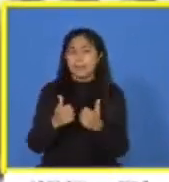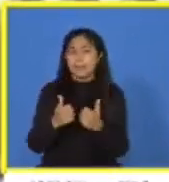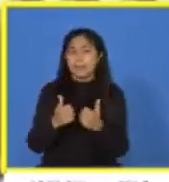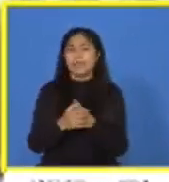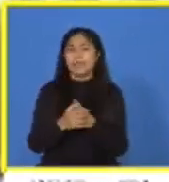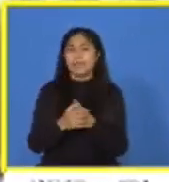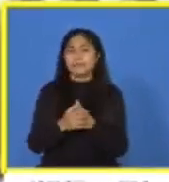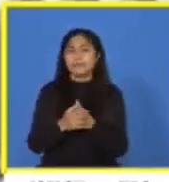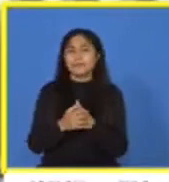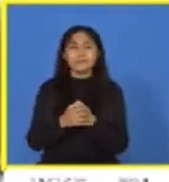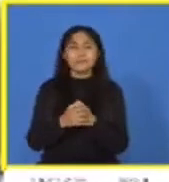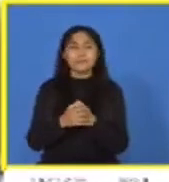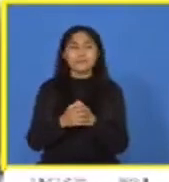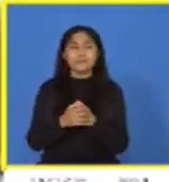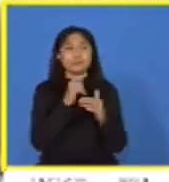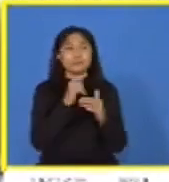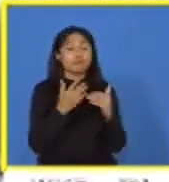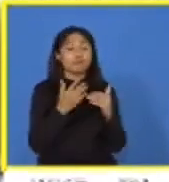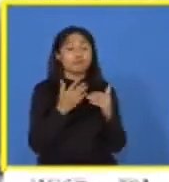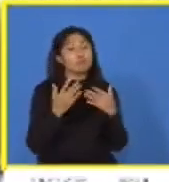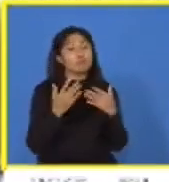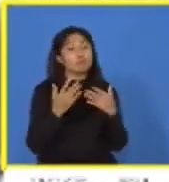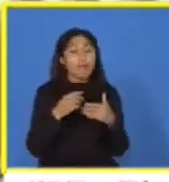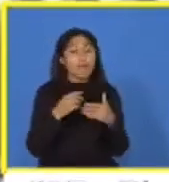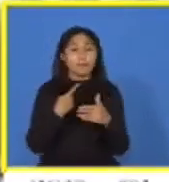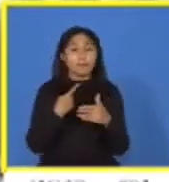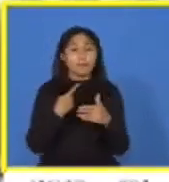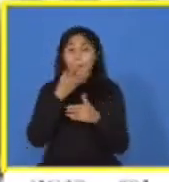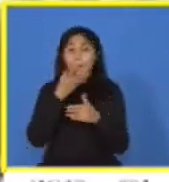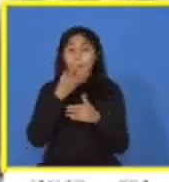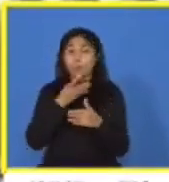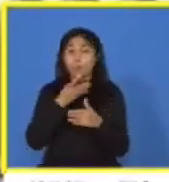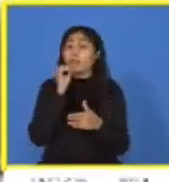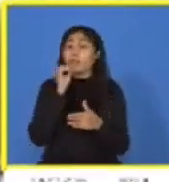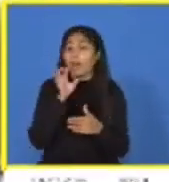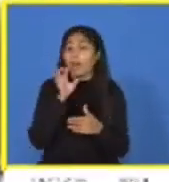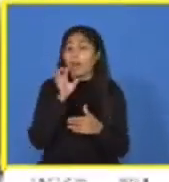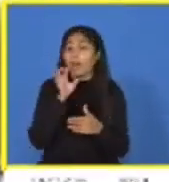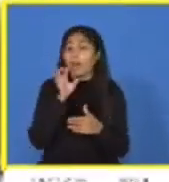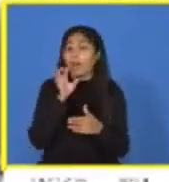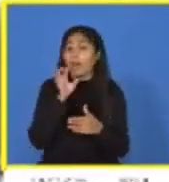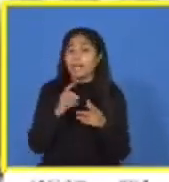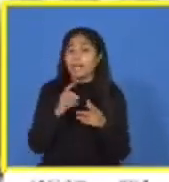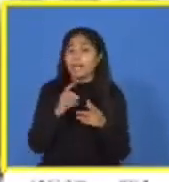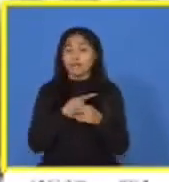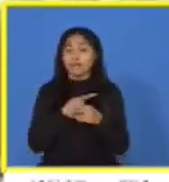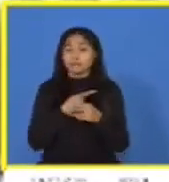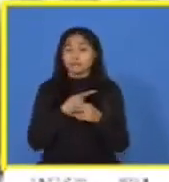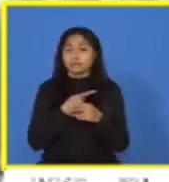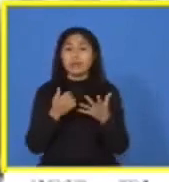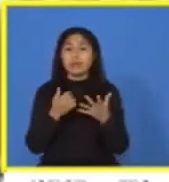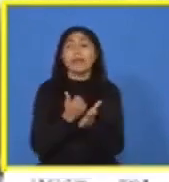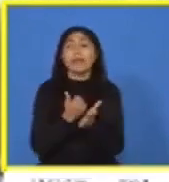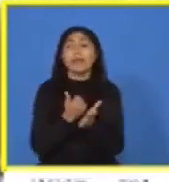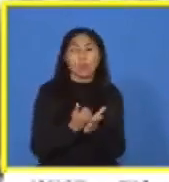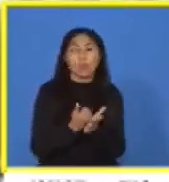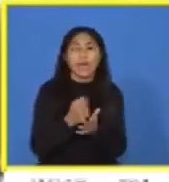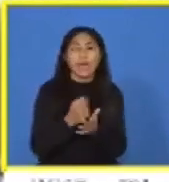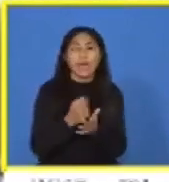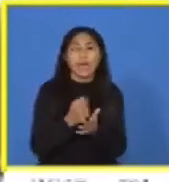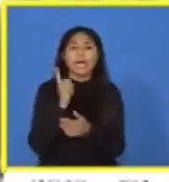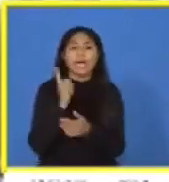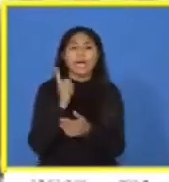Sudah disiapkan, dan mungkin perlu kami sampaikan juga, kita juga ada bantuan dari